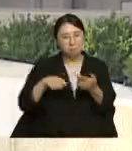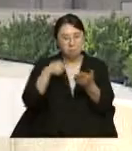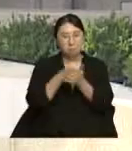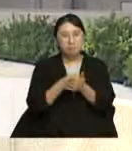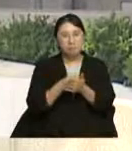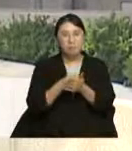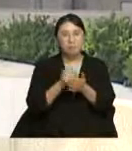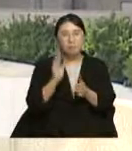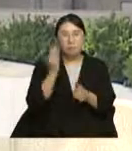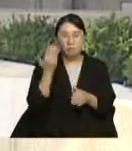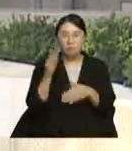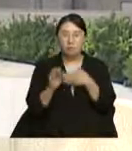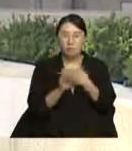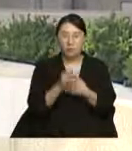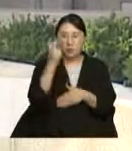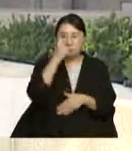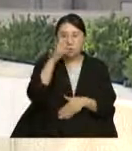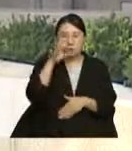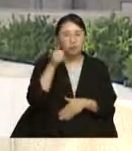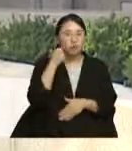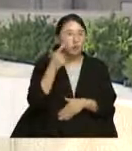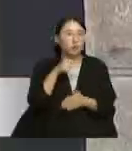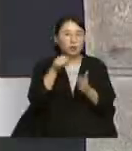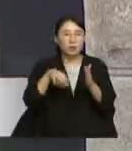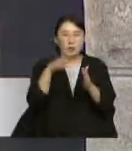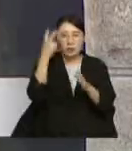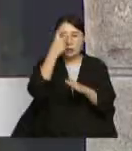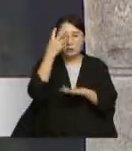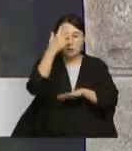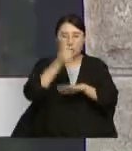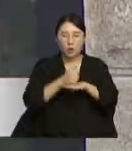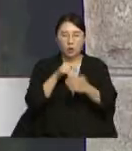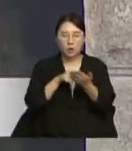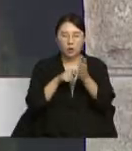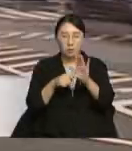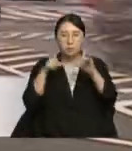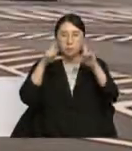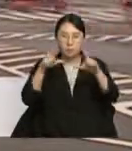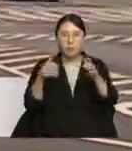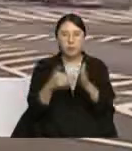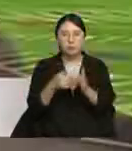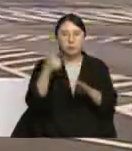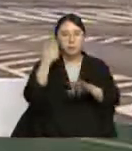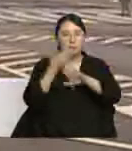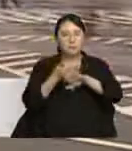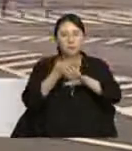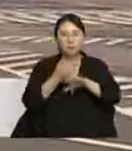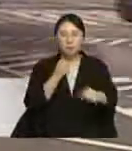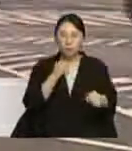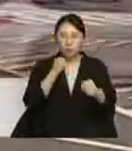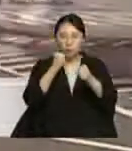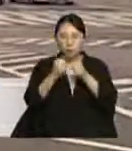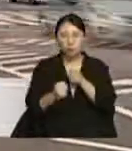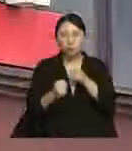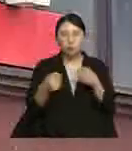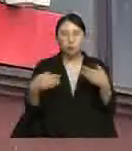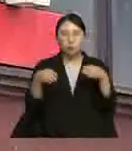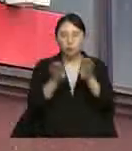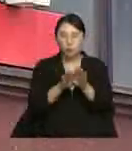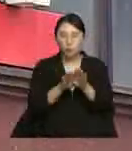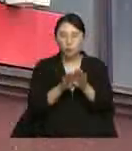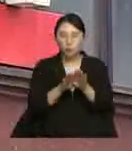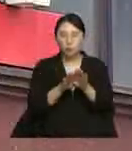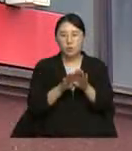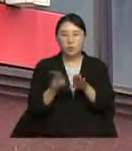감사가 결정되면 감사원은 6개월 이내에 감사 결과를 통보하게 됩니다. 거센 반대 여론에도 불구하고 문을 닫은